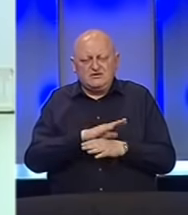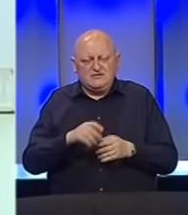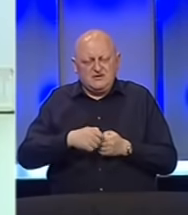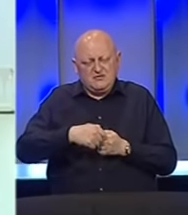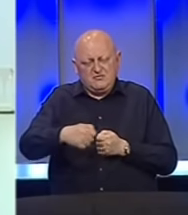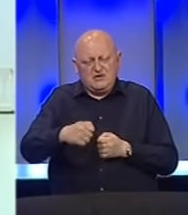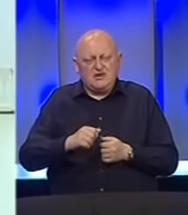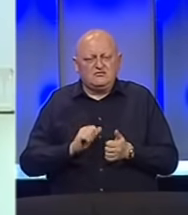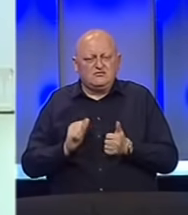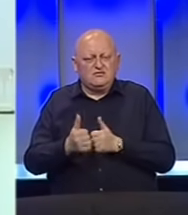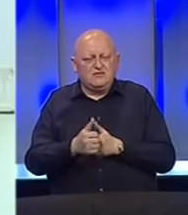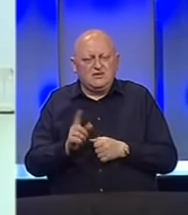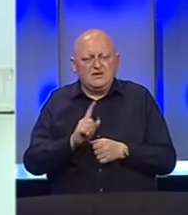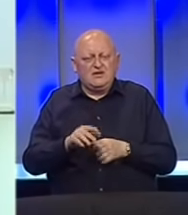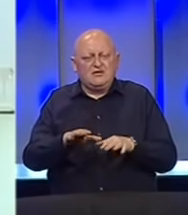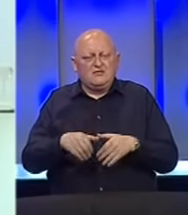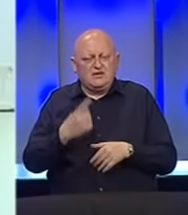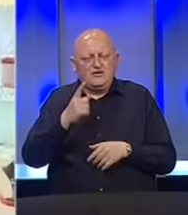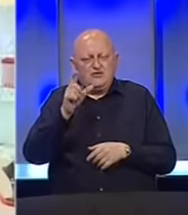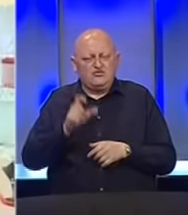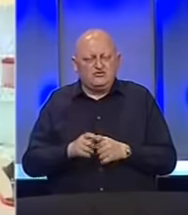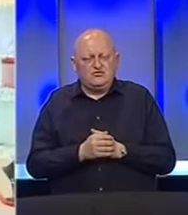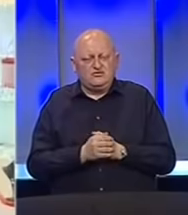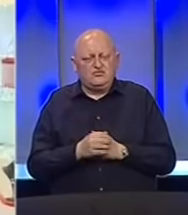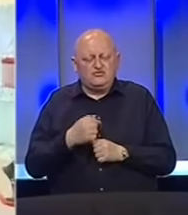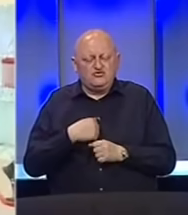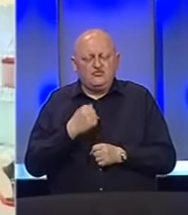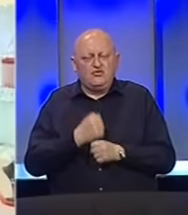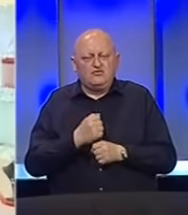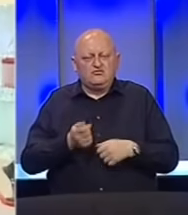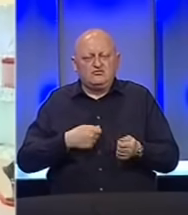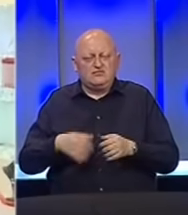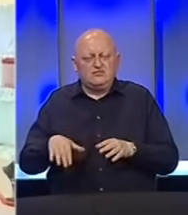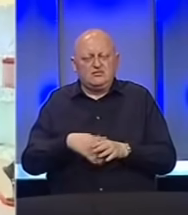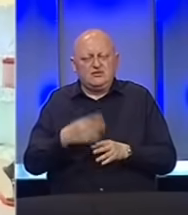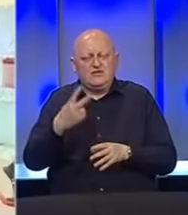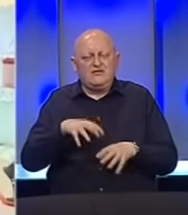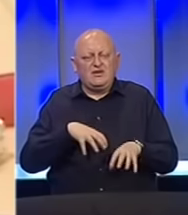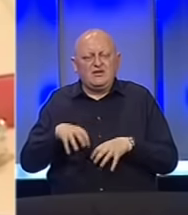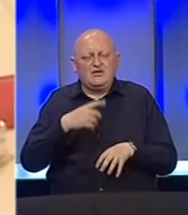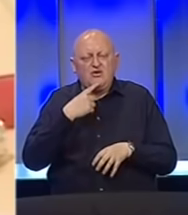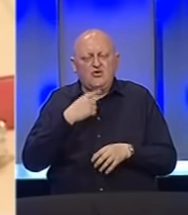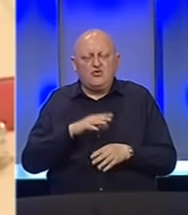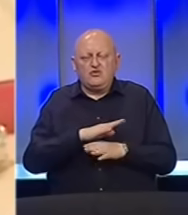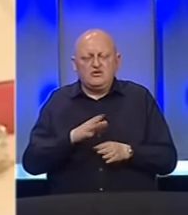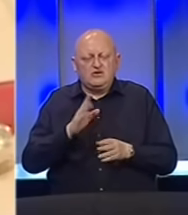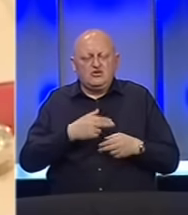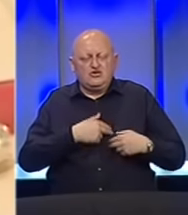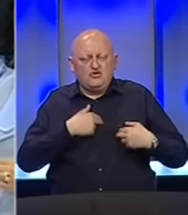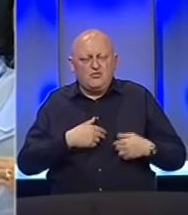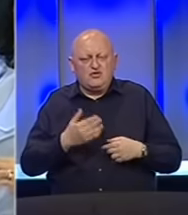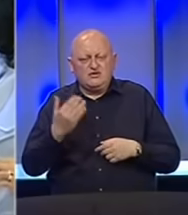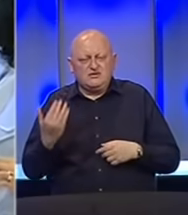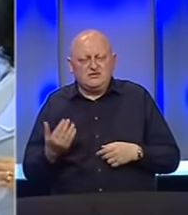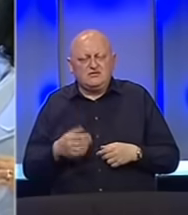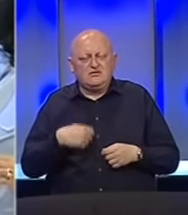mjera predostrožnosti da ne smije da primi jednu osobu. U svojoj radnji Dajana zapošljava dvije radnice kojima uredno idu doprinosi i plaće,